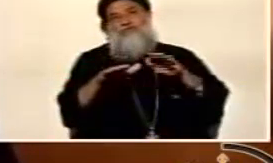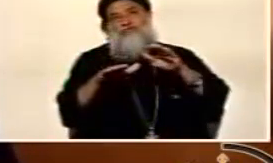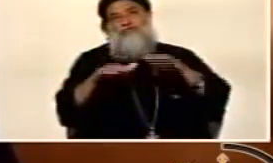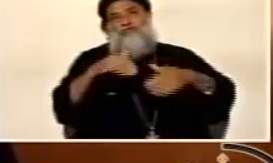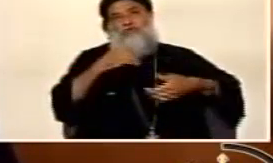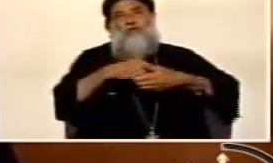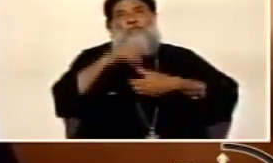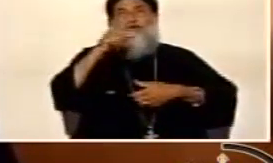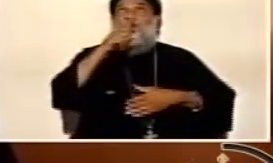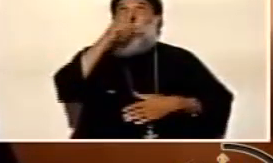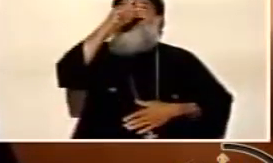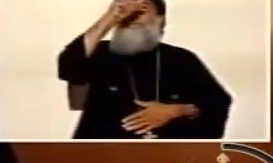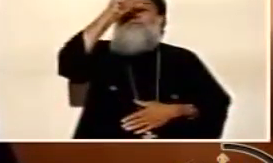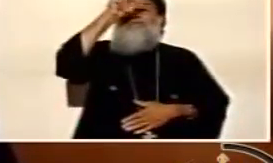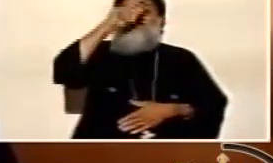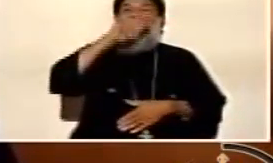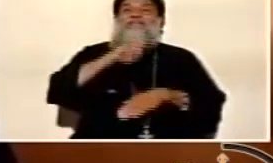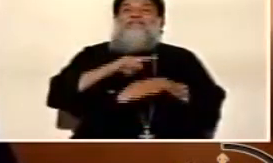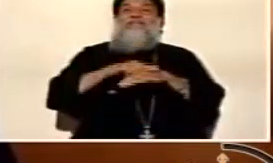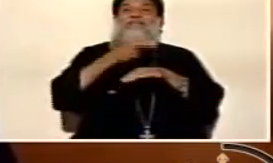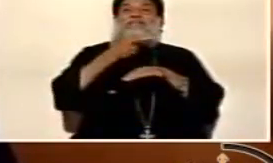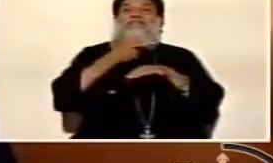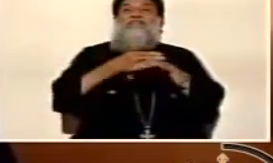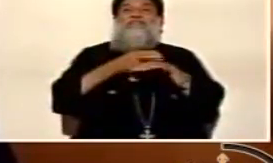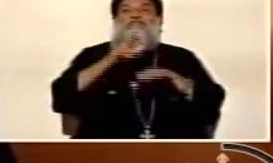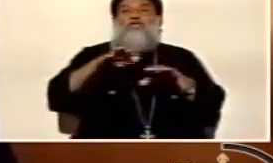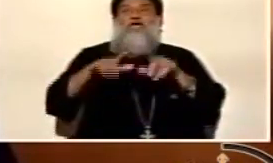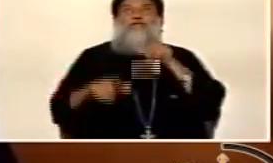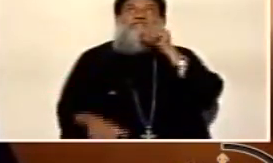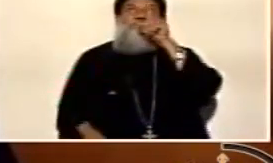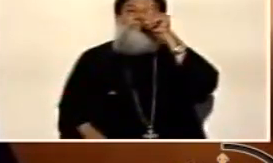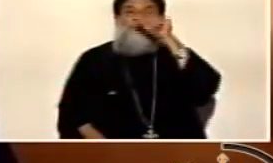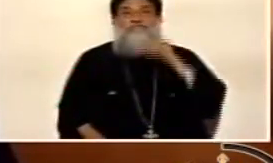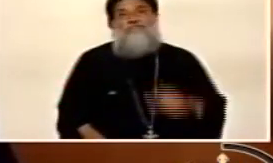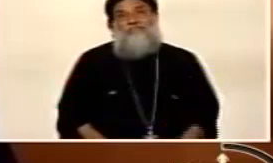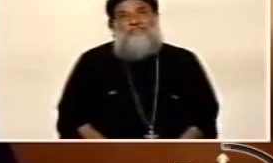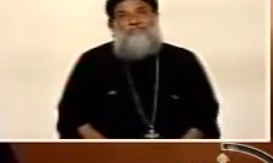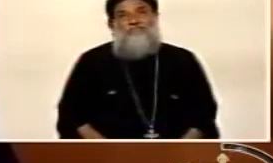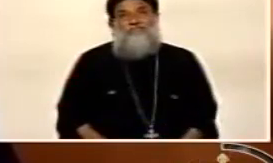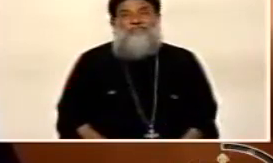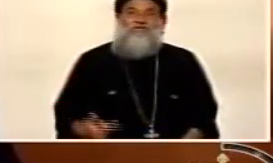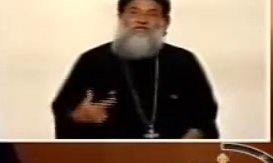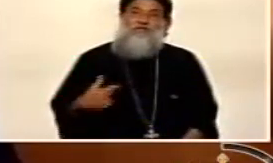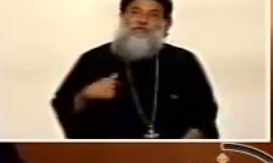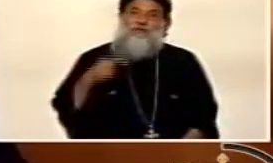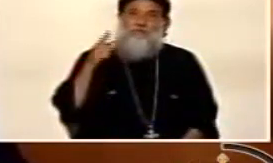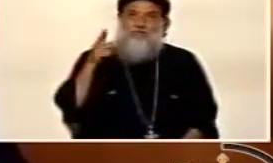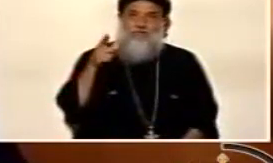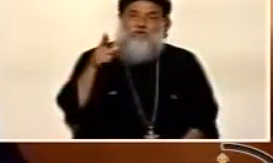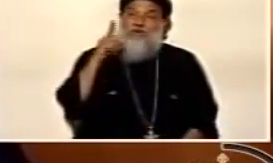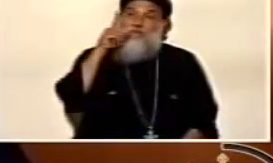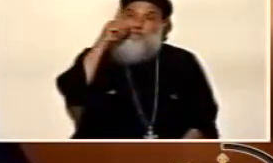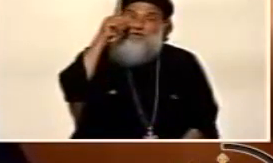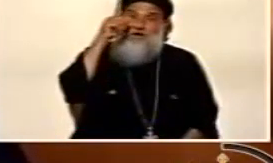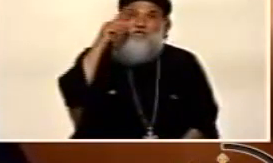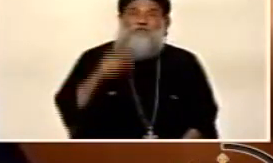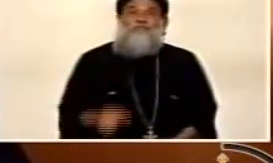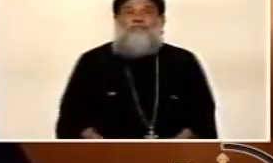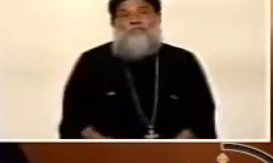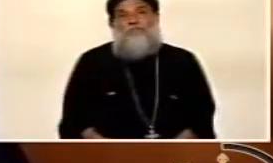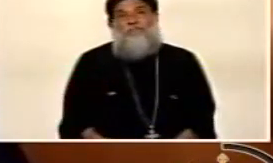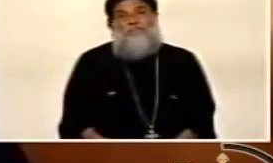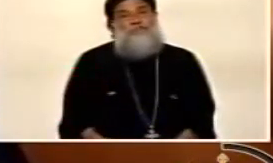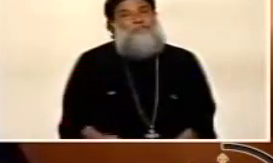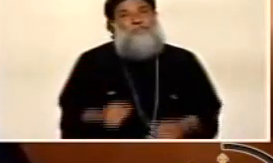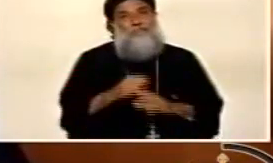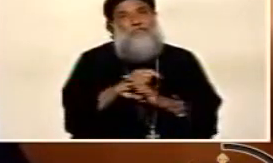يعني متروكة لربنا، يعني هو الديان العادل. لكن اعتقد ان ربنا لا